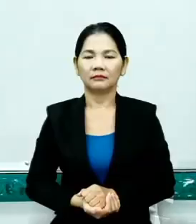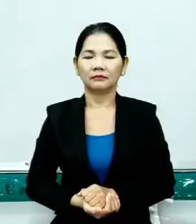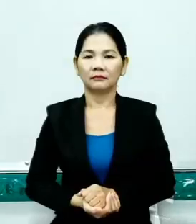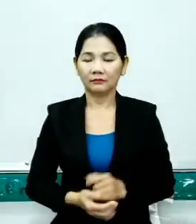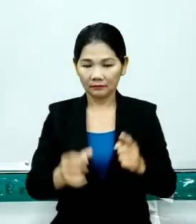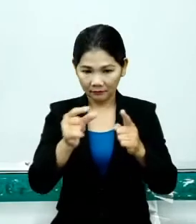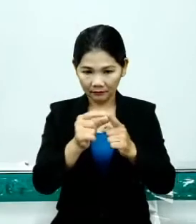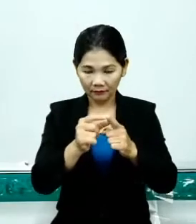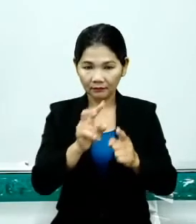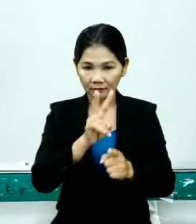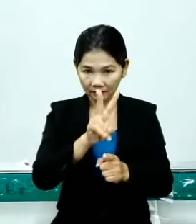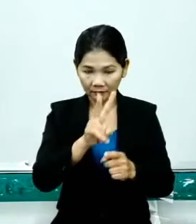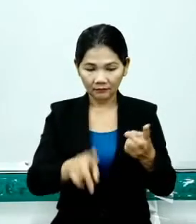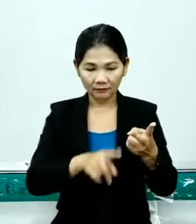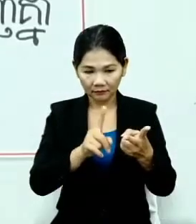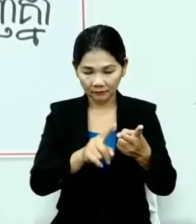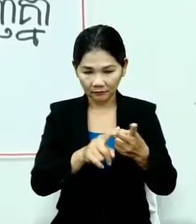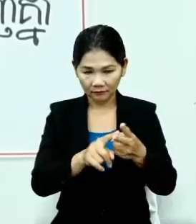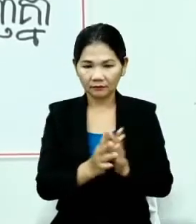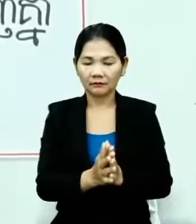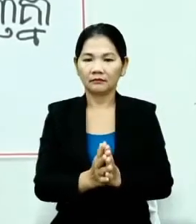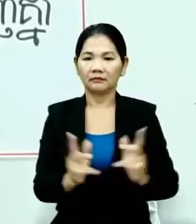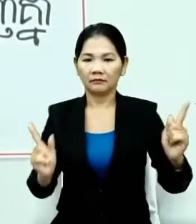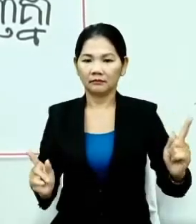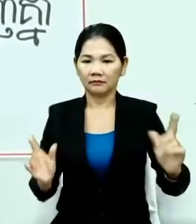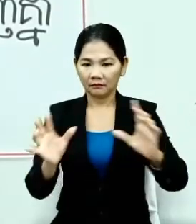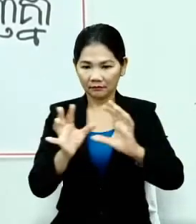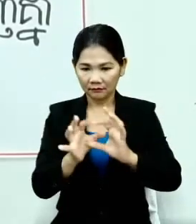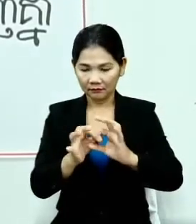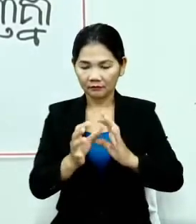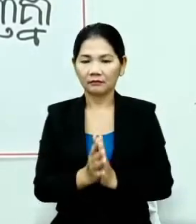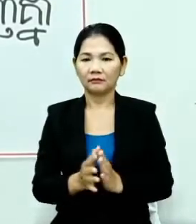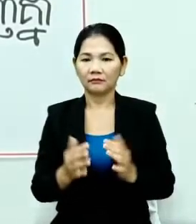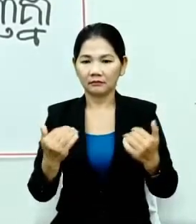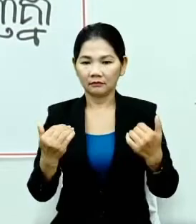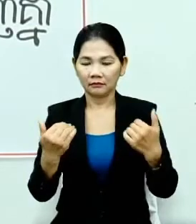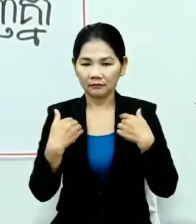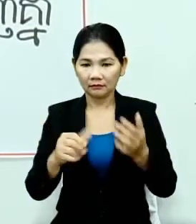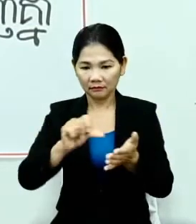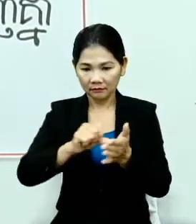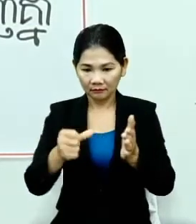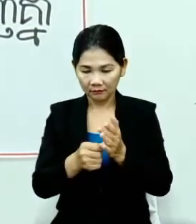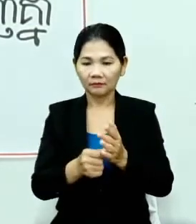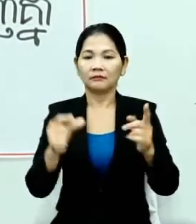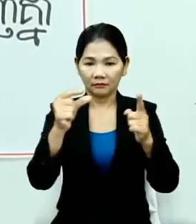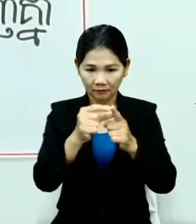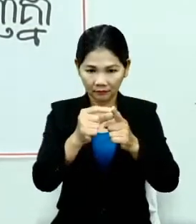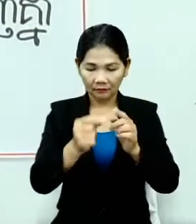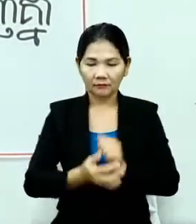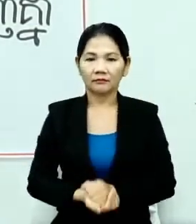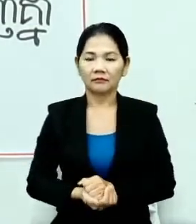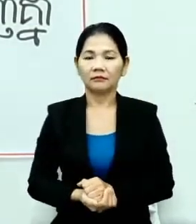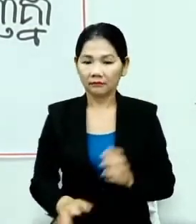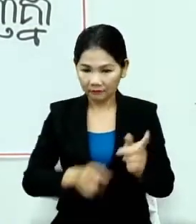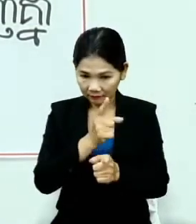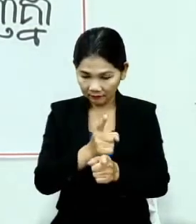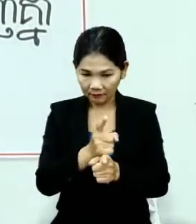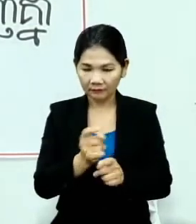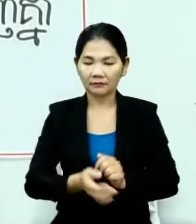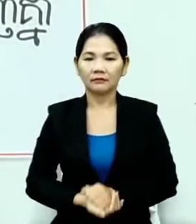Tìm bì. Cho cúp chốt bịa. Tới nâng nấy rồi bỏ bía. Ôi bán